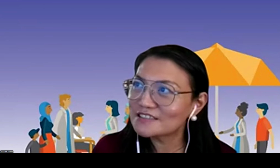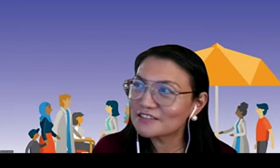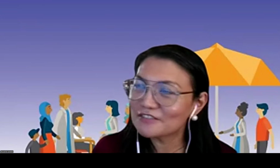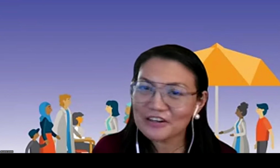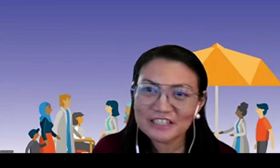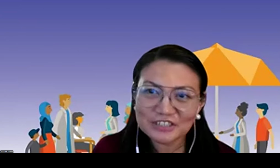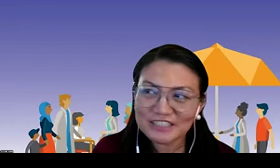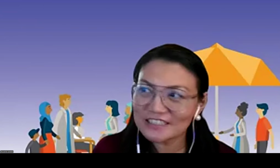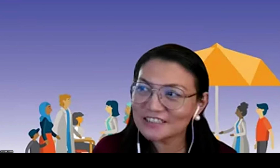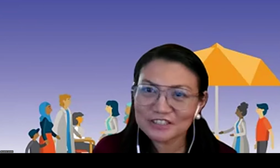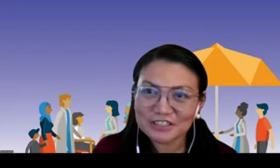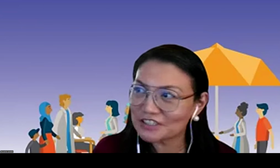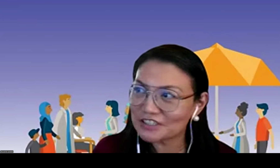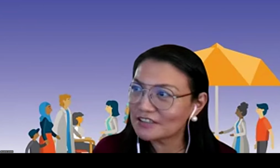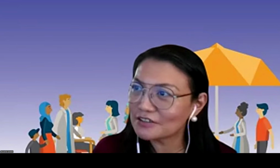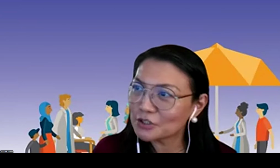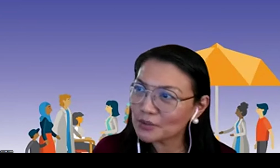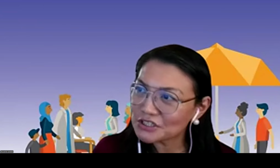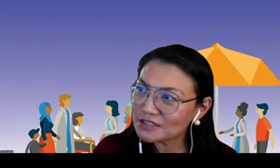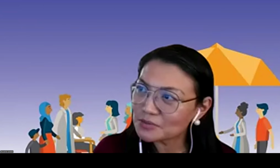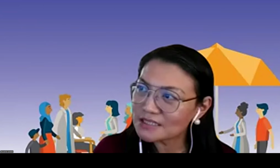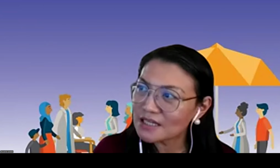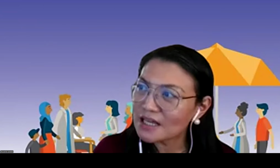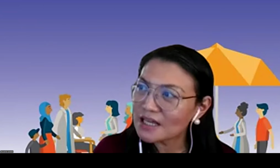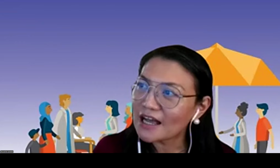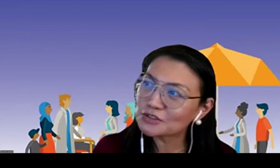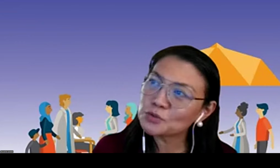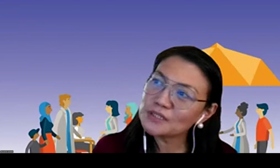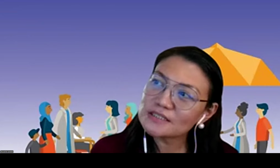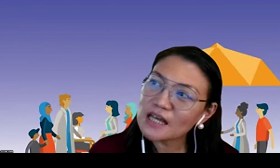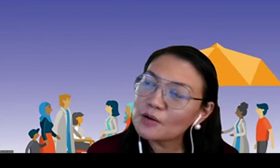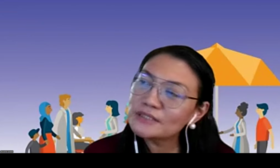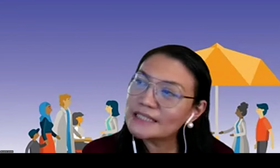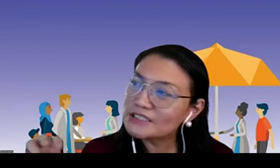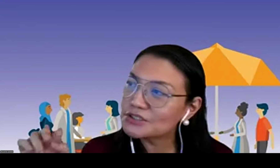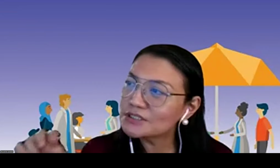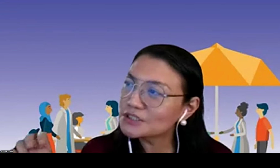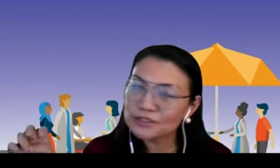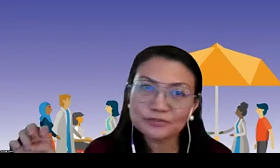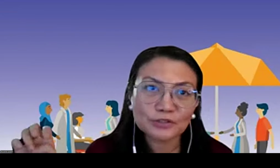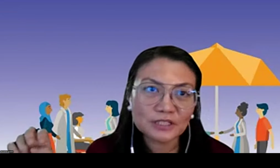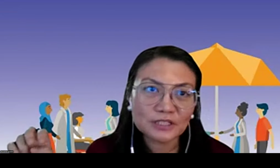Merci beaucoup. C'est un débat très intéressant.